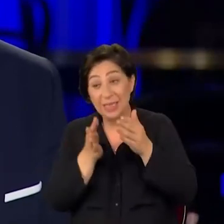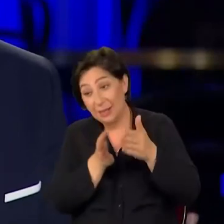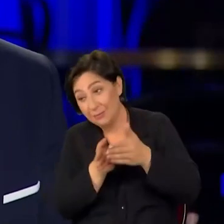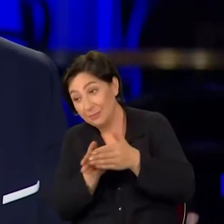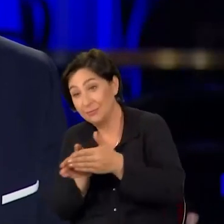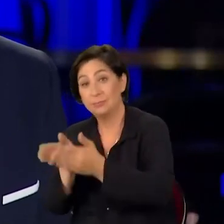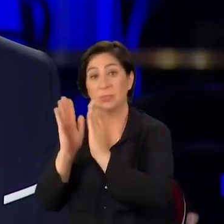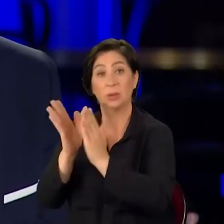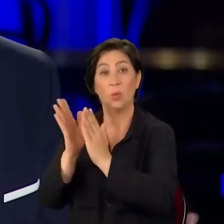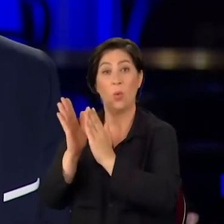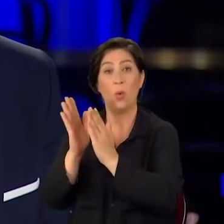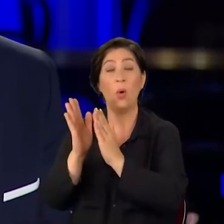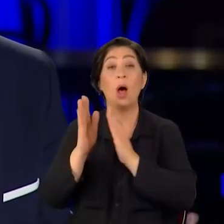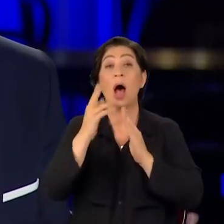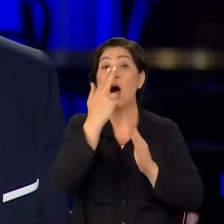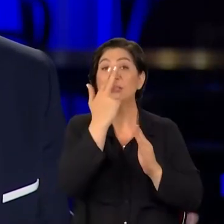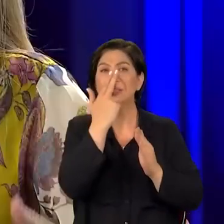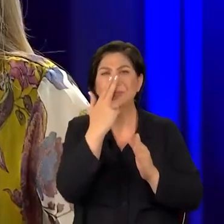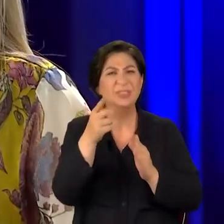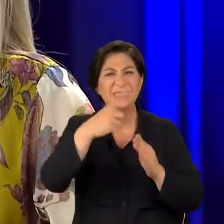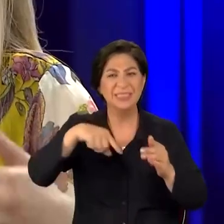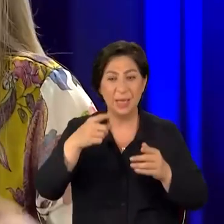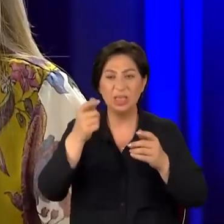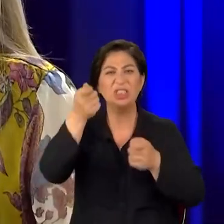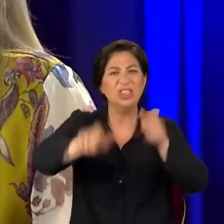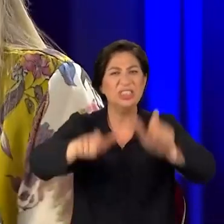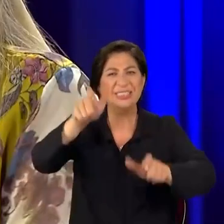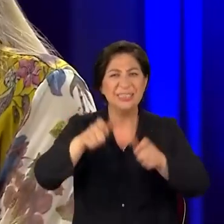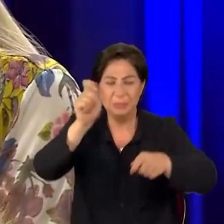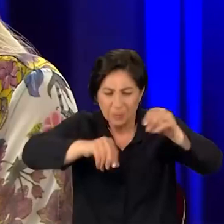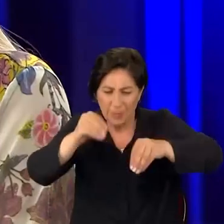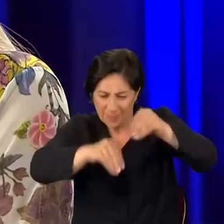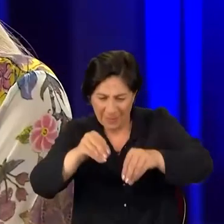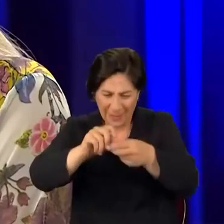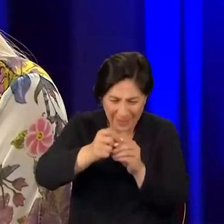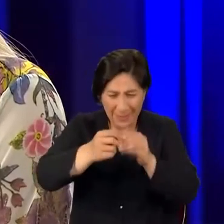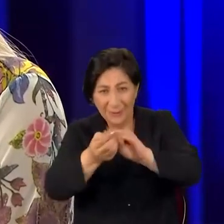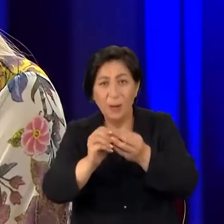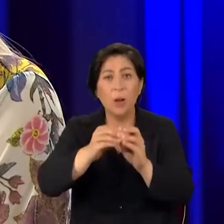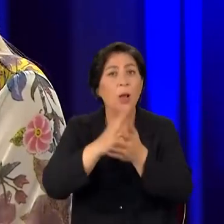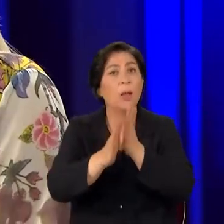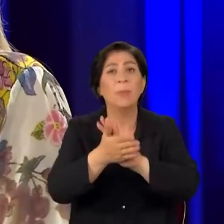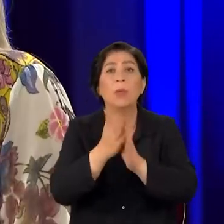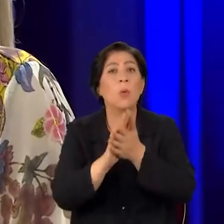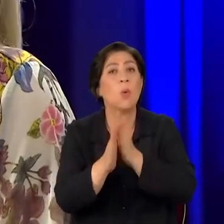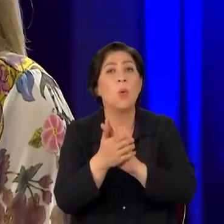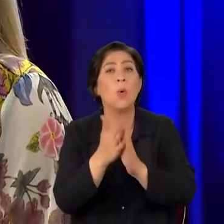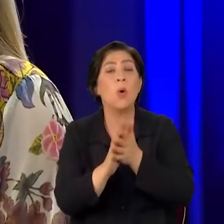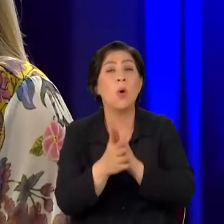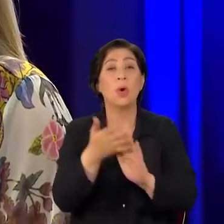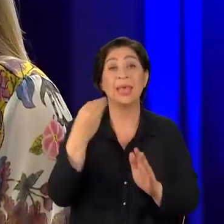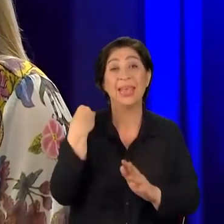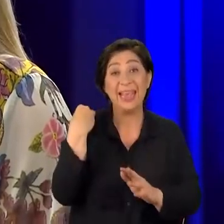bir yapıda. Yani alışa geldiğimiz o üretim modellerinden biraz daha farklı bir çağa doğru giriyoruz. Onun için yeni